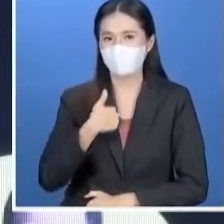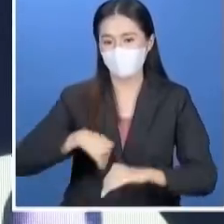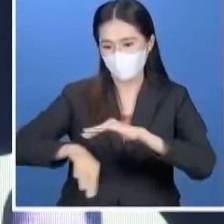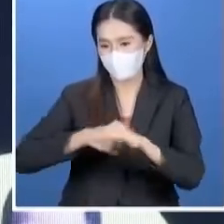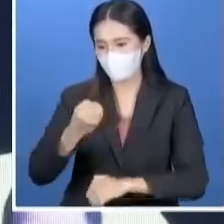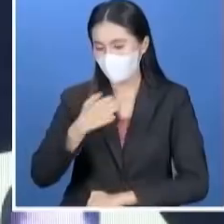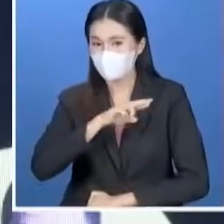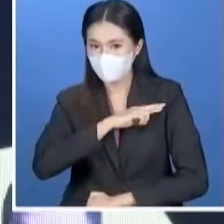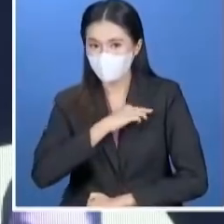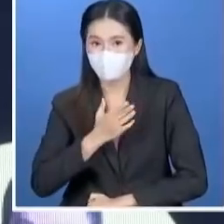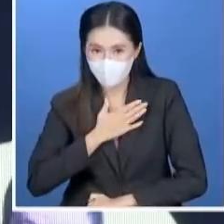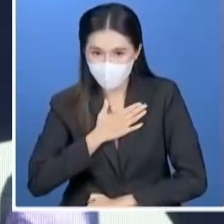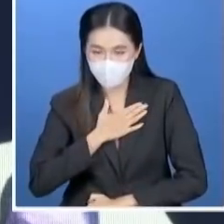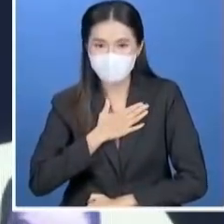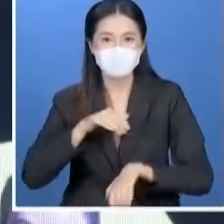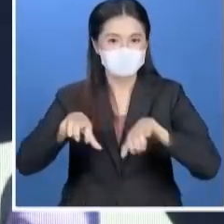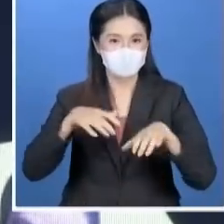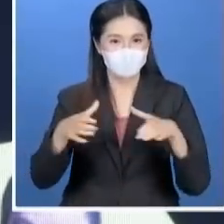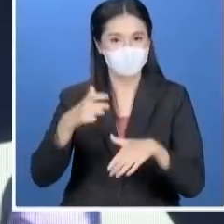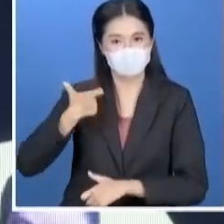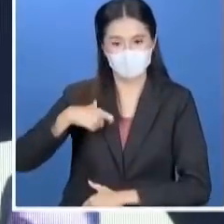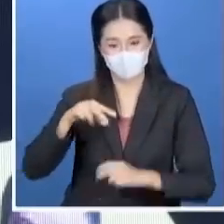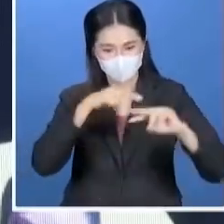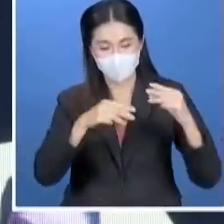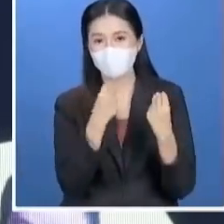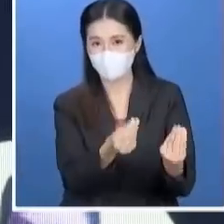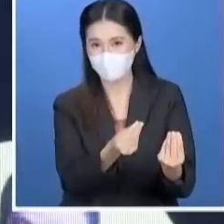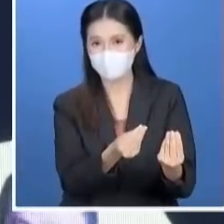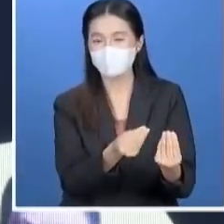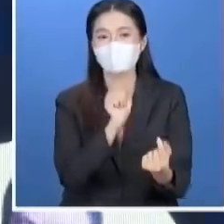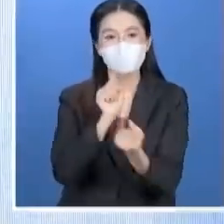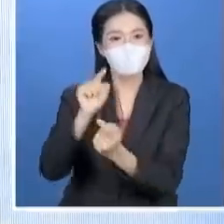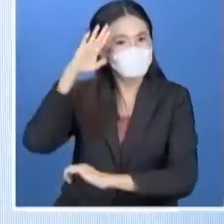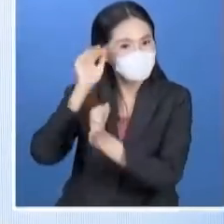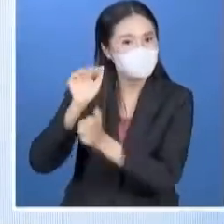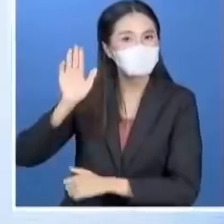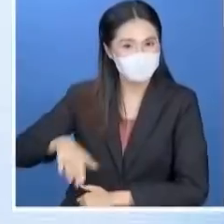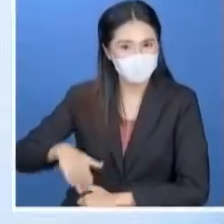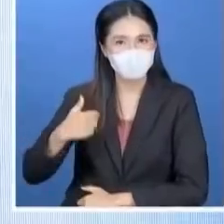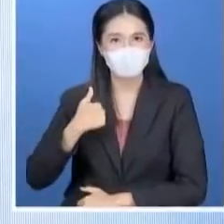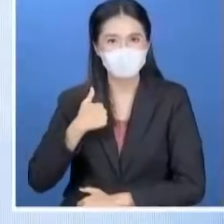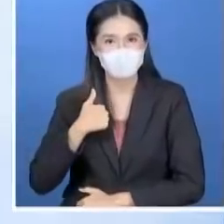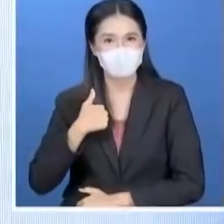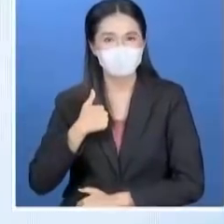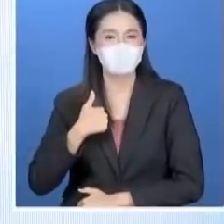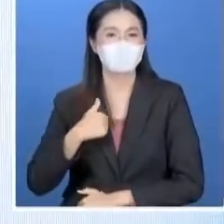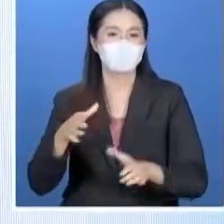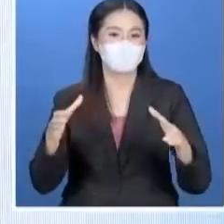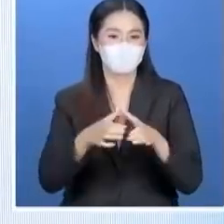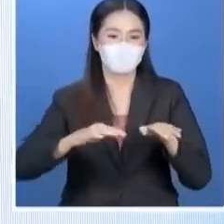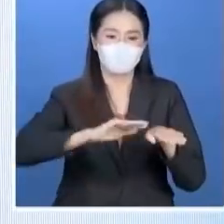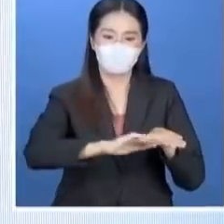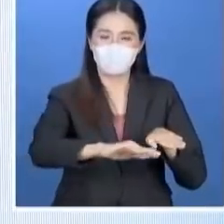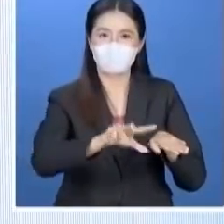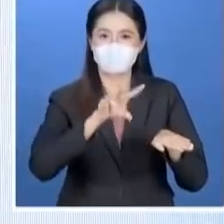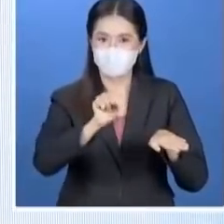ข้อมูลกับตนเองก่อนและจะจัดทีมทนายความดูแลแล้วค่อยไปหาตำรวจจากนั้นก็ได้มีการเริ่มรวมกลุ่มกันบริเว